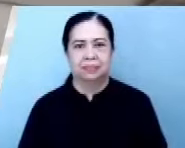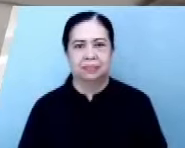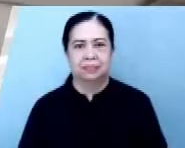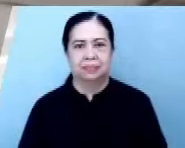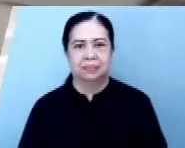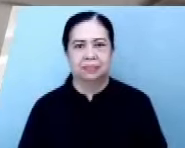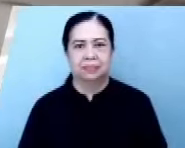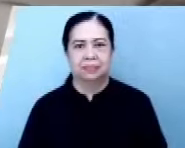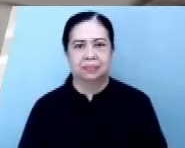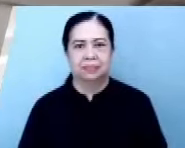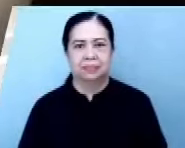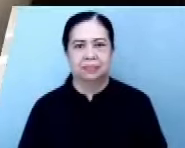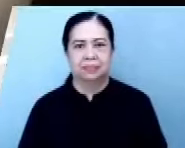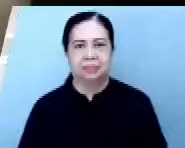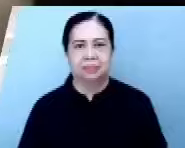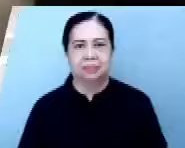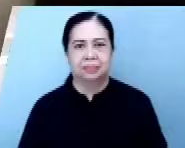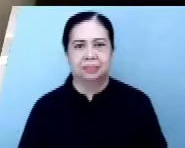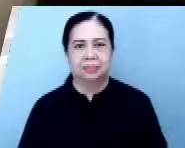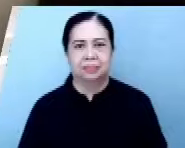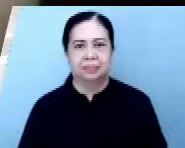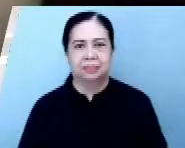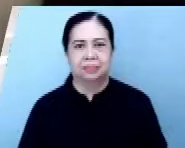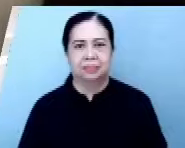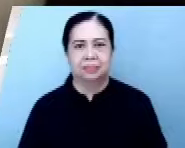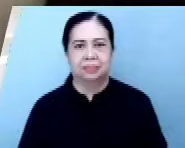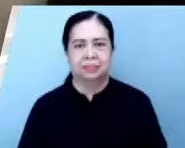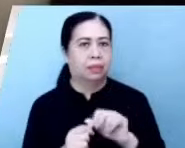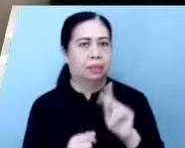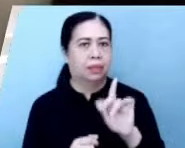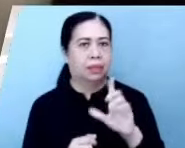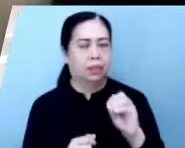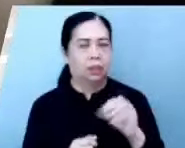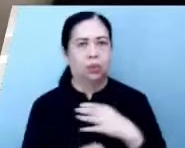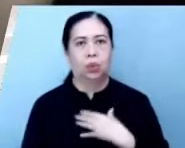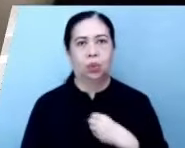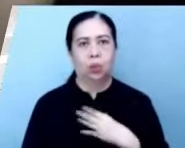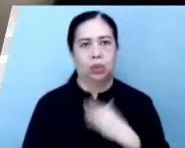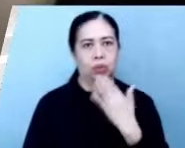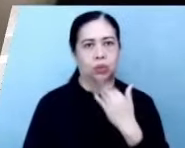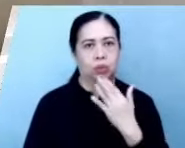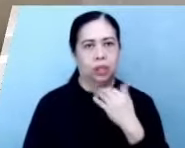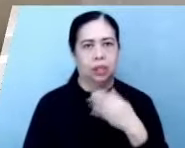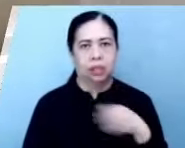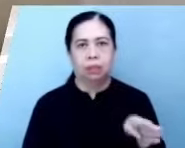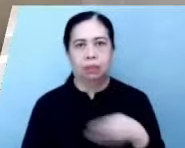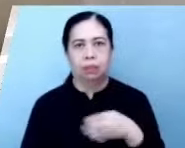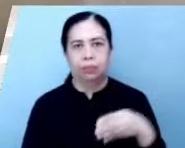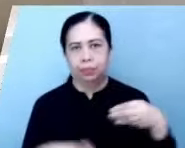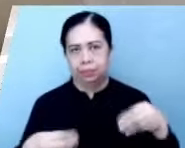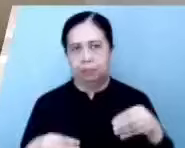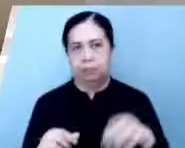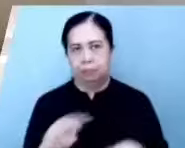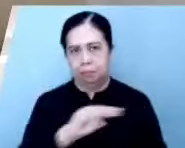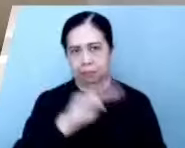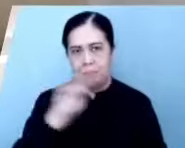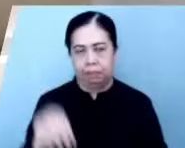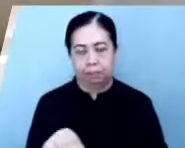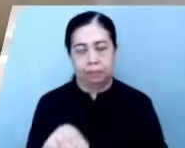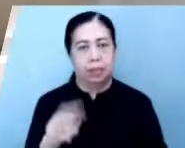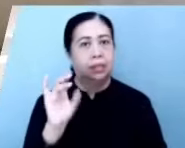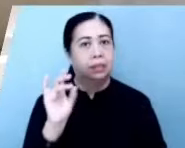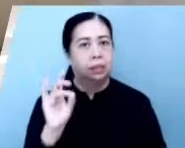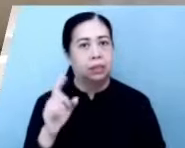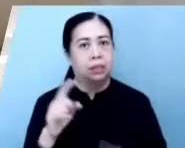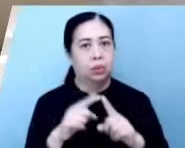80 pesos to 85 pesos ang kada kilo ngayon ng puting asukal dito sa Blumentritt Market sa Maynila. Nasa 70 to 75